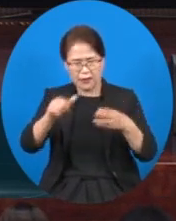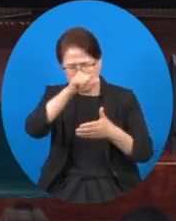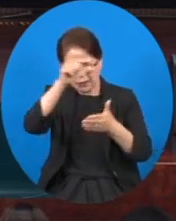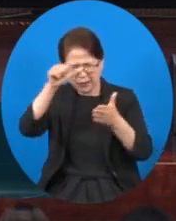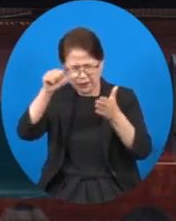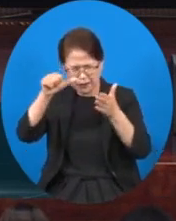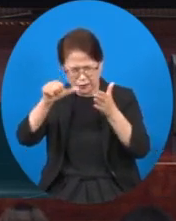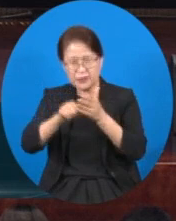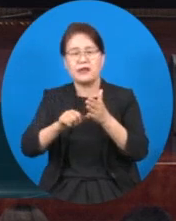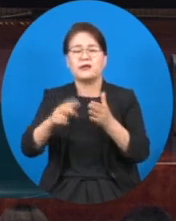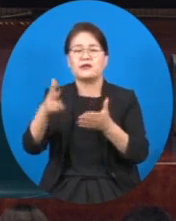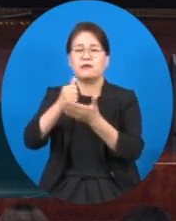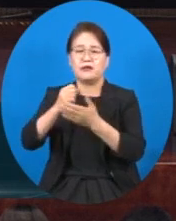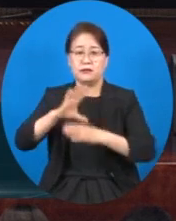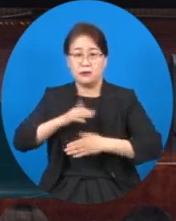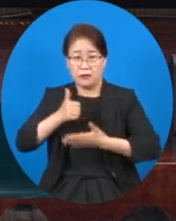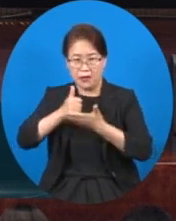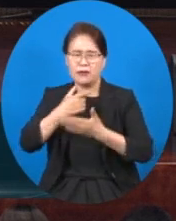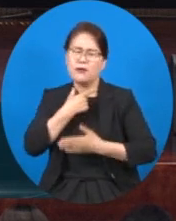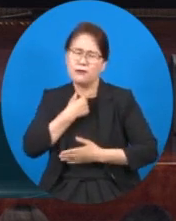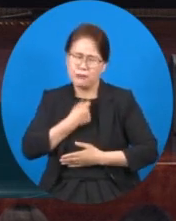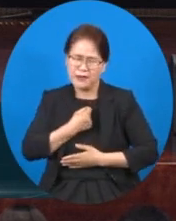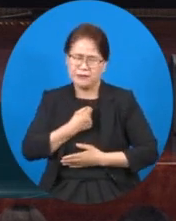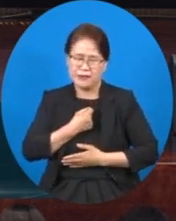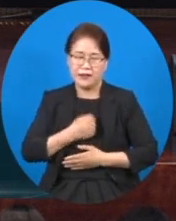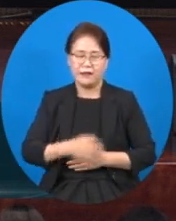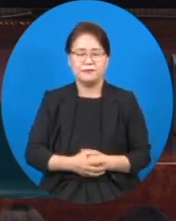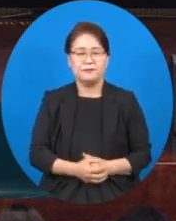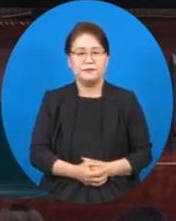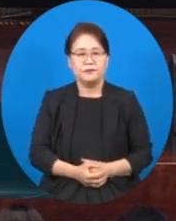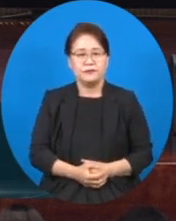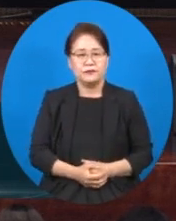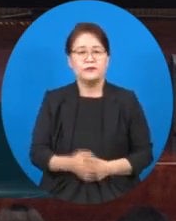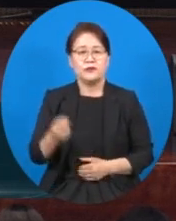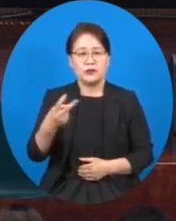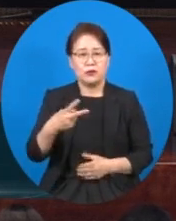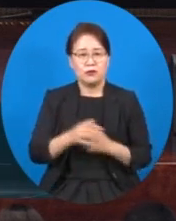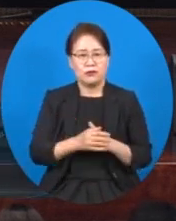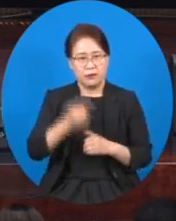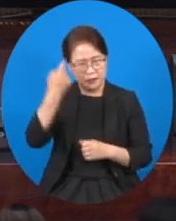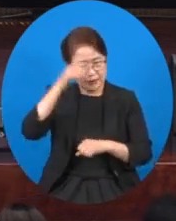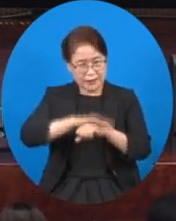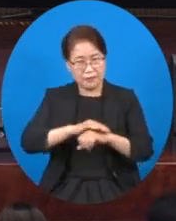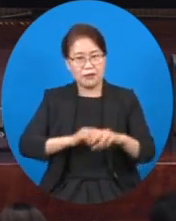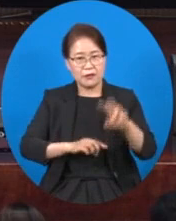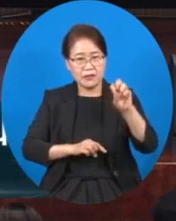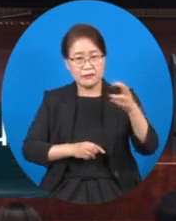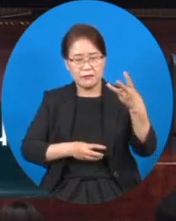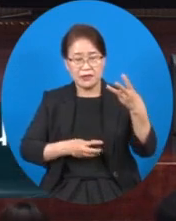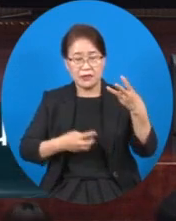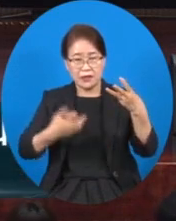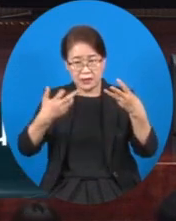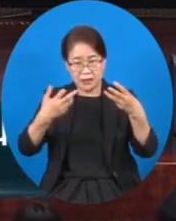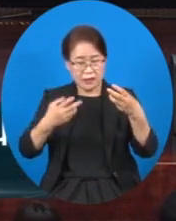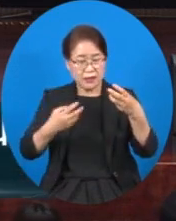평생 여호와를 경외하기를 원한다는 거예요. 네? 그리고 잠언 23장 17절을 보게